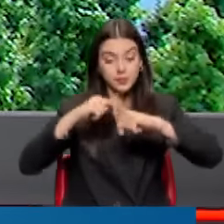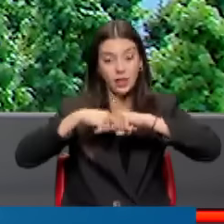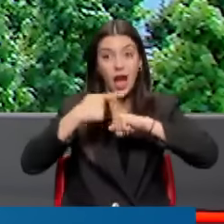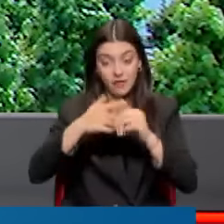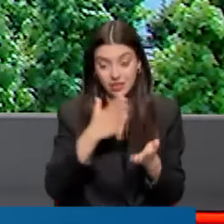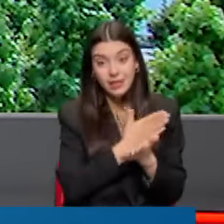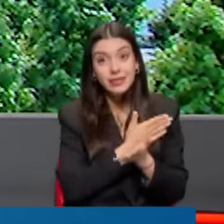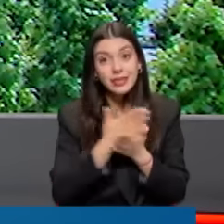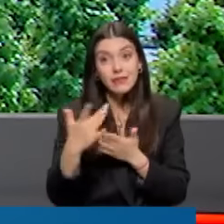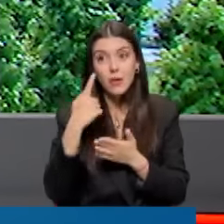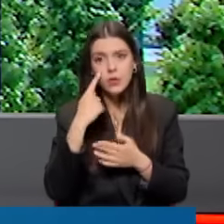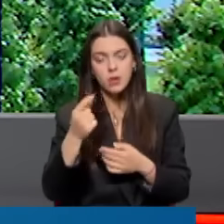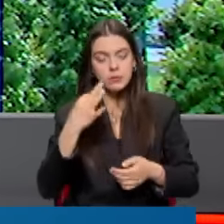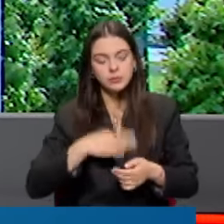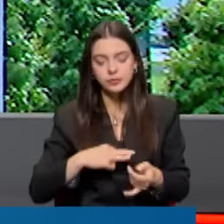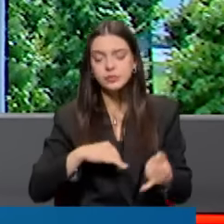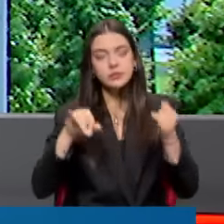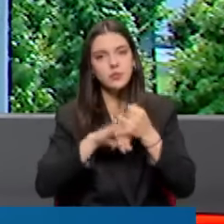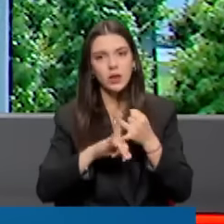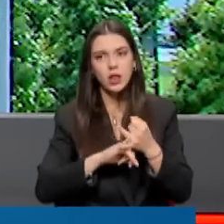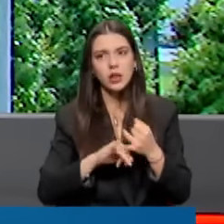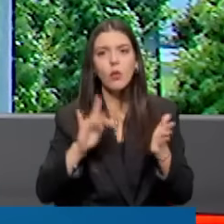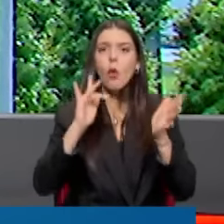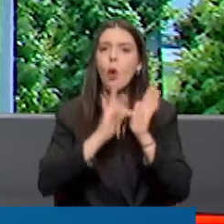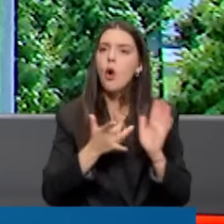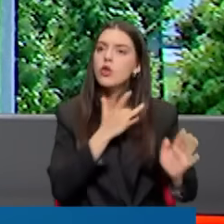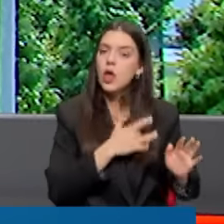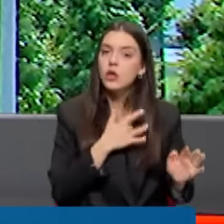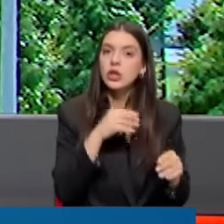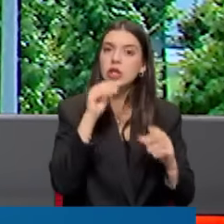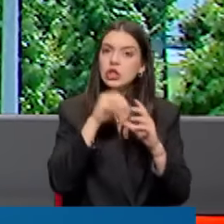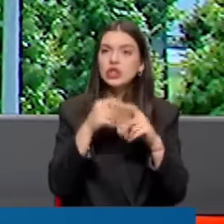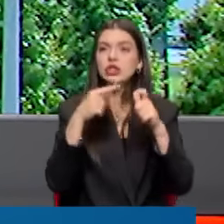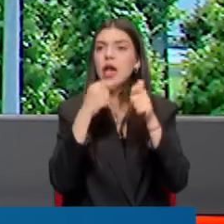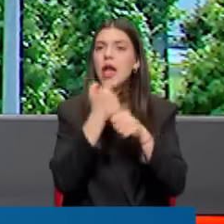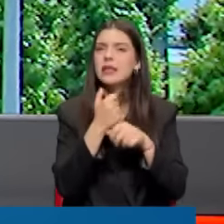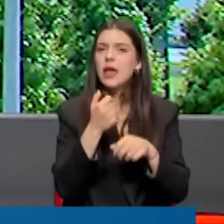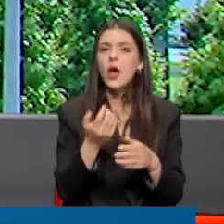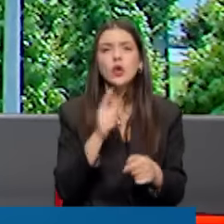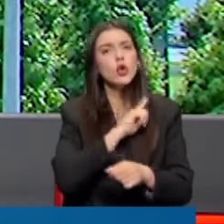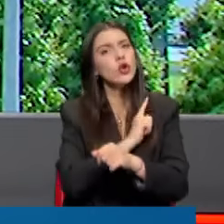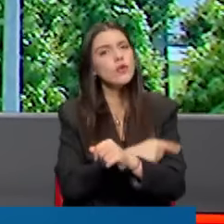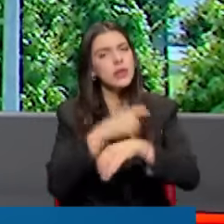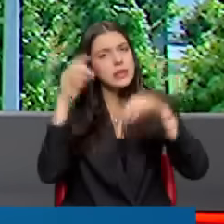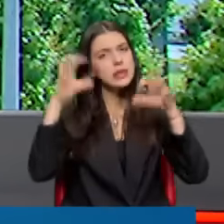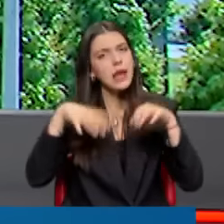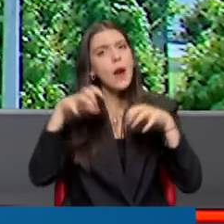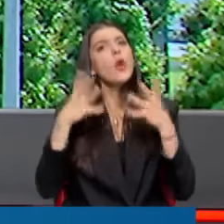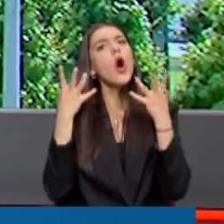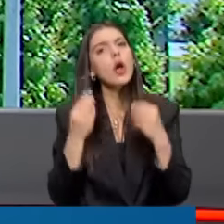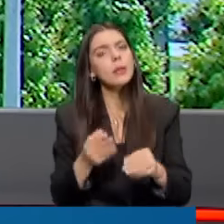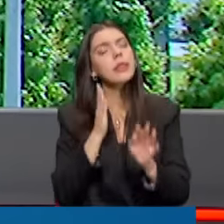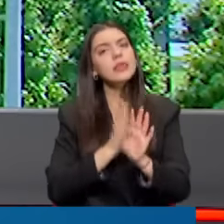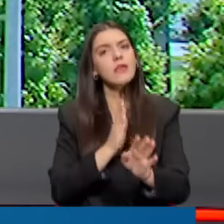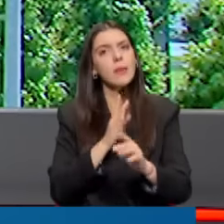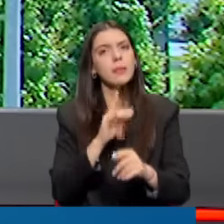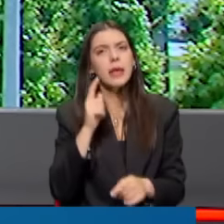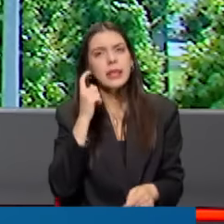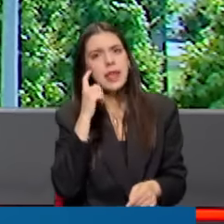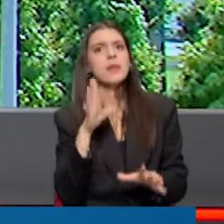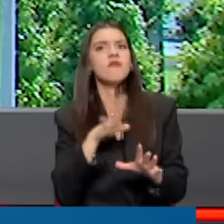boyunca pazartesi salı Orta Anadolu'da İç Ege'de kuvvetli sağanak yağış geçişlerinin devam etme ihtimali